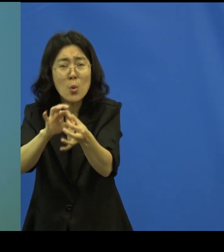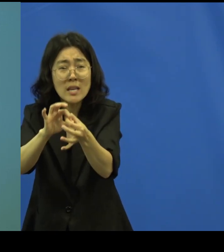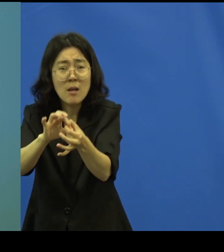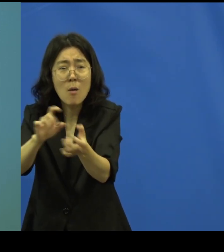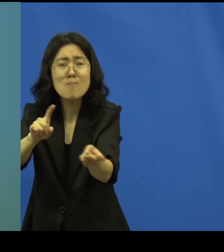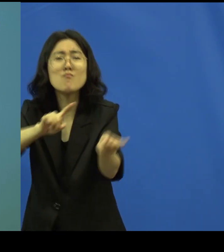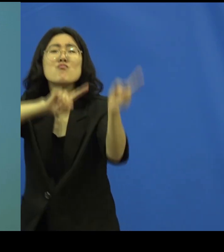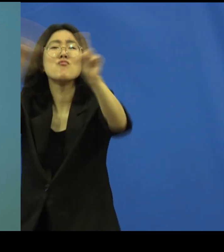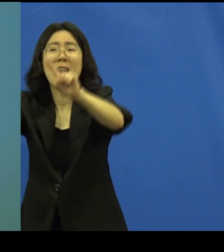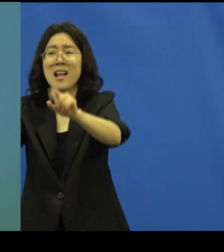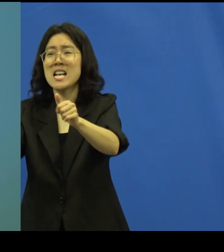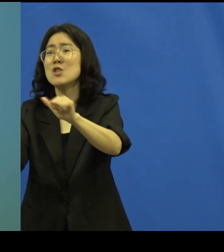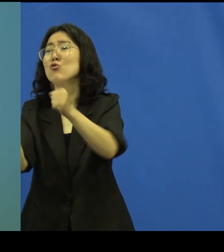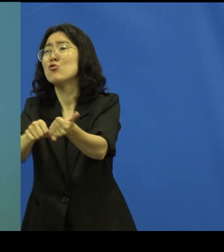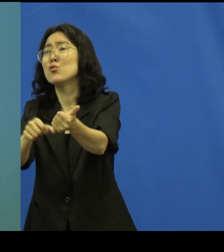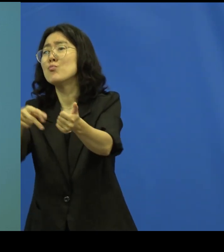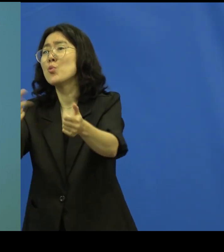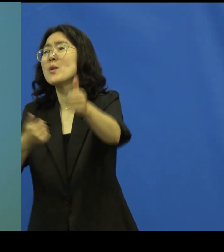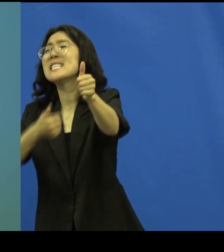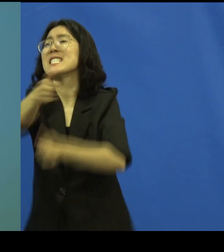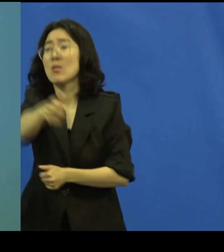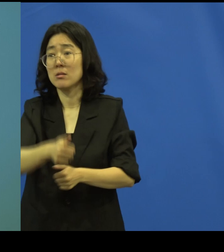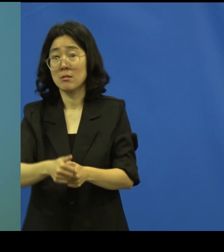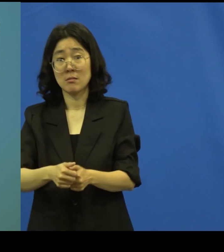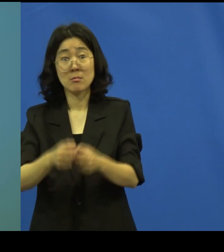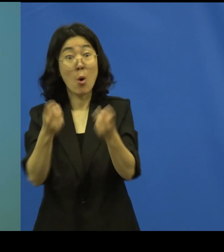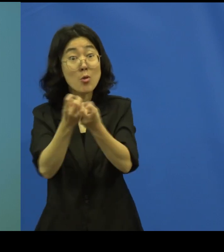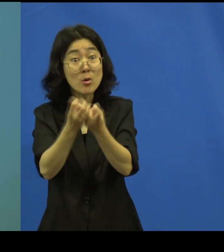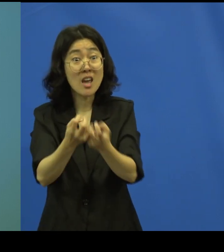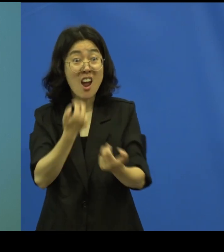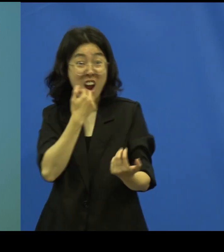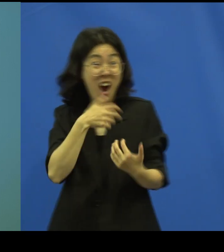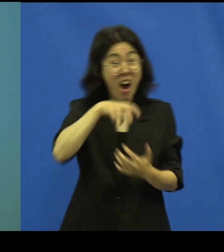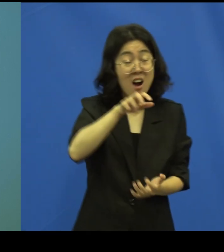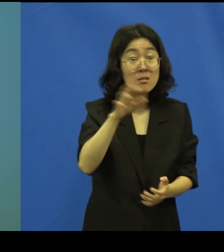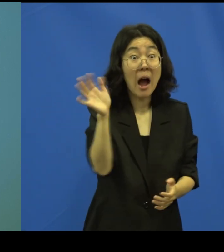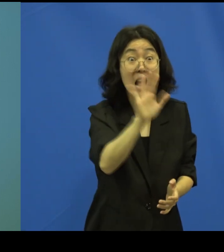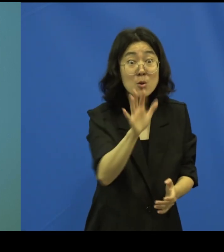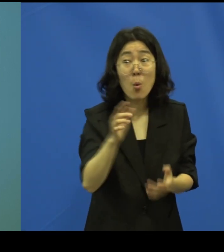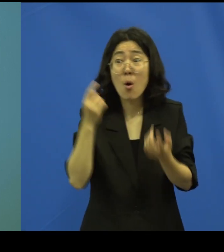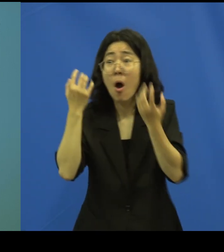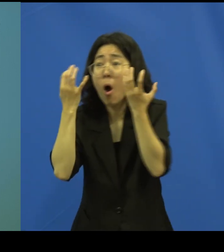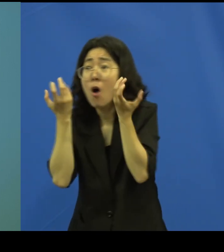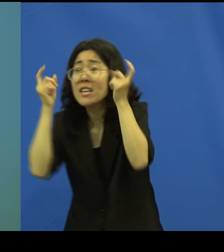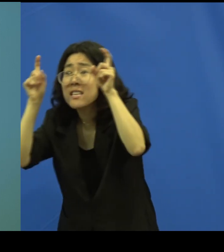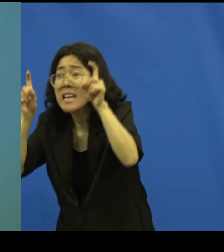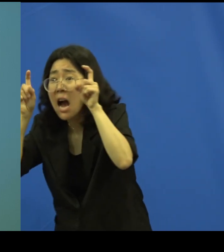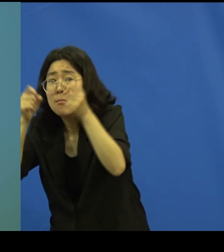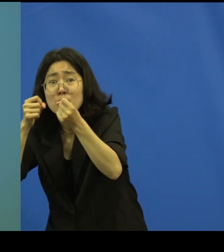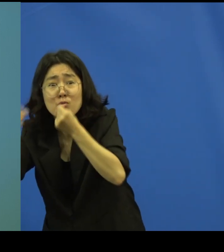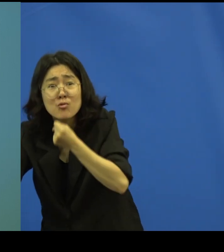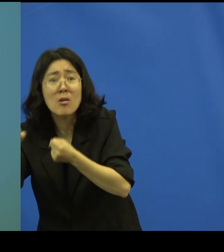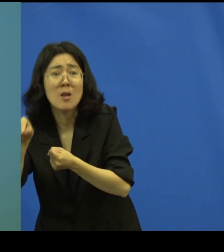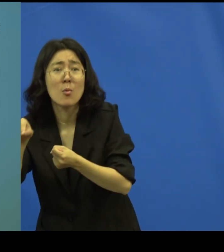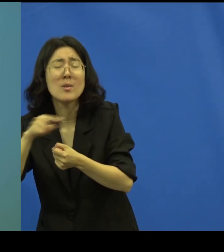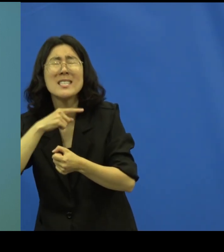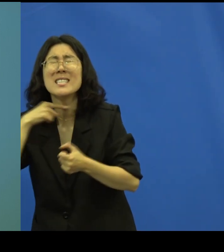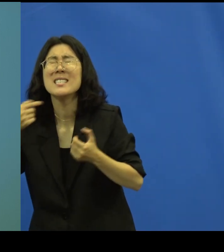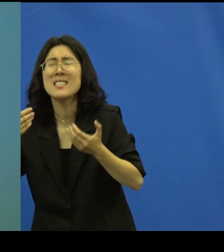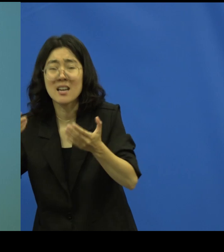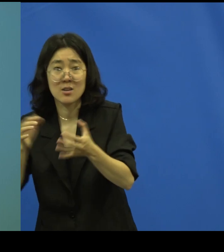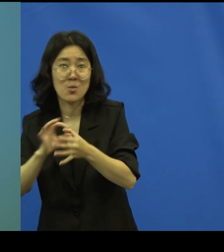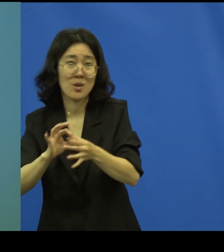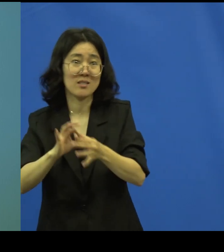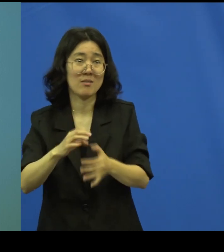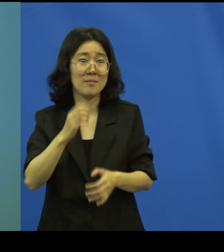힘, 그분은 힘이시다. 또 존귀하다. 어린 양은 존귀를 받으시기에 합당하신 분이다.